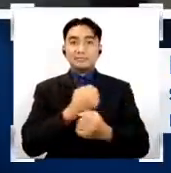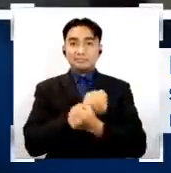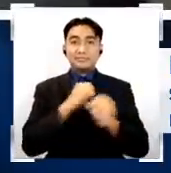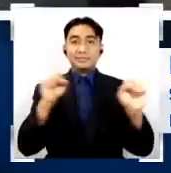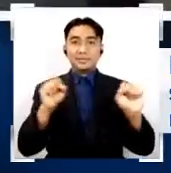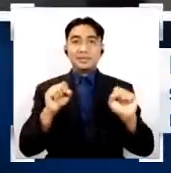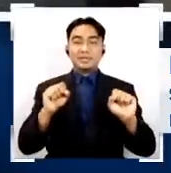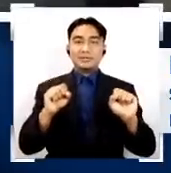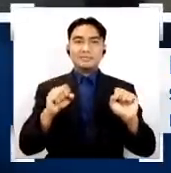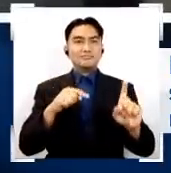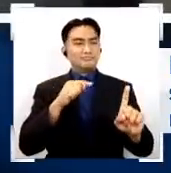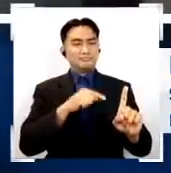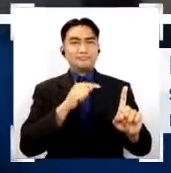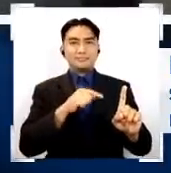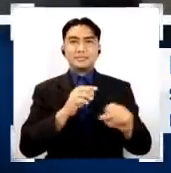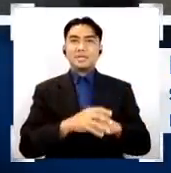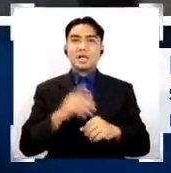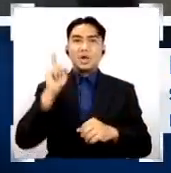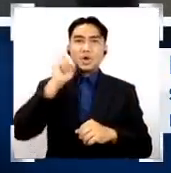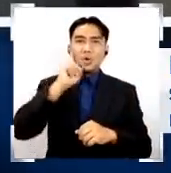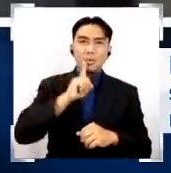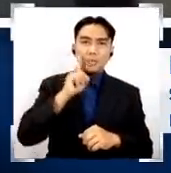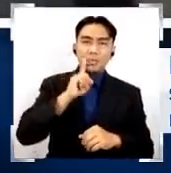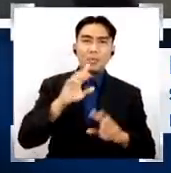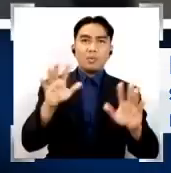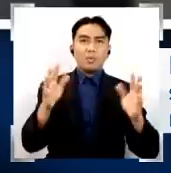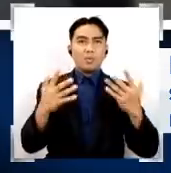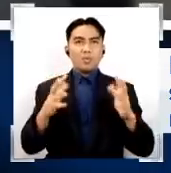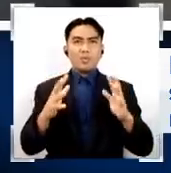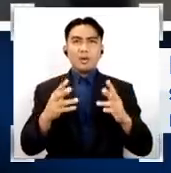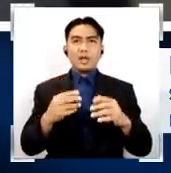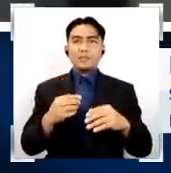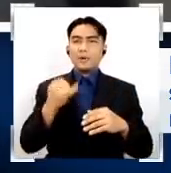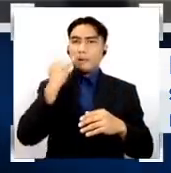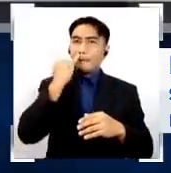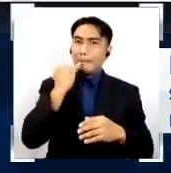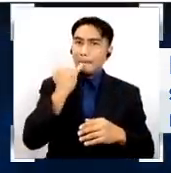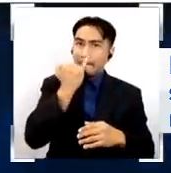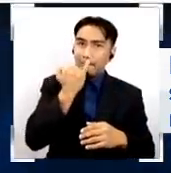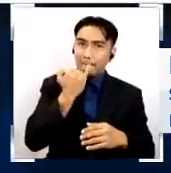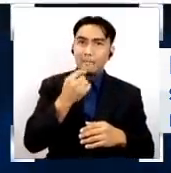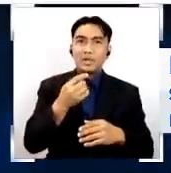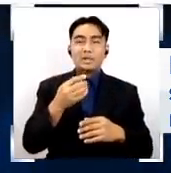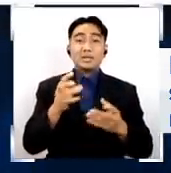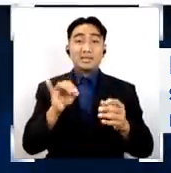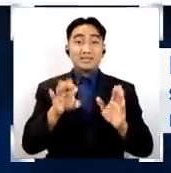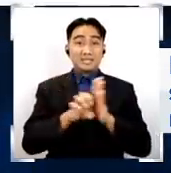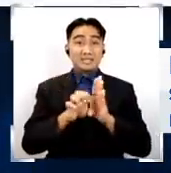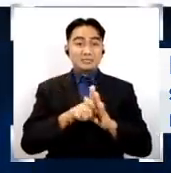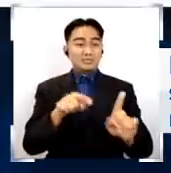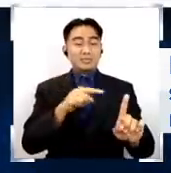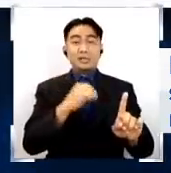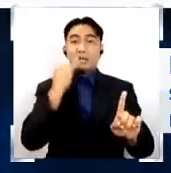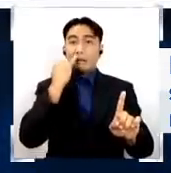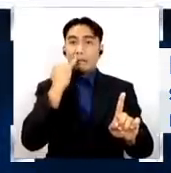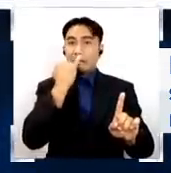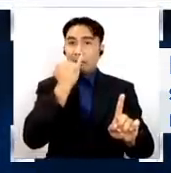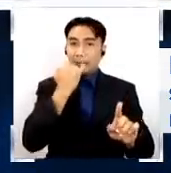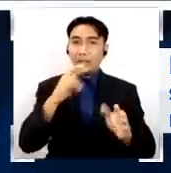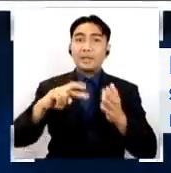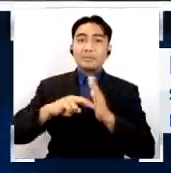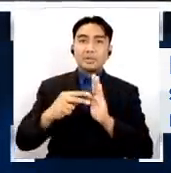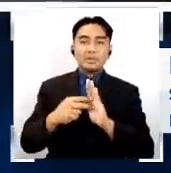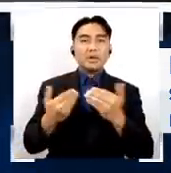siya. Tapos wala pa siyang mucus dun sa ilong. Kasi pag nakaka-mucus na sa ilong, ibig sabihin nun,